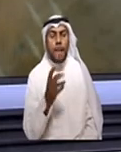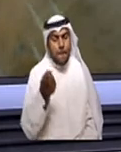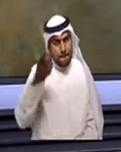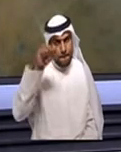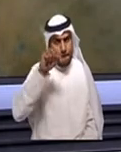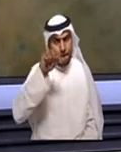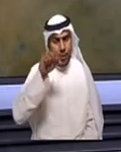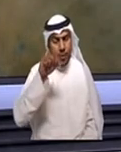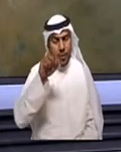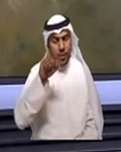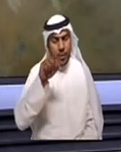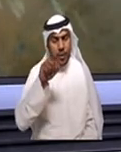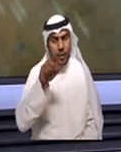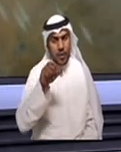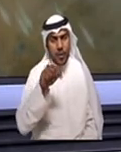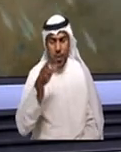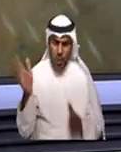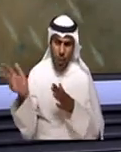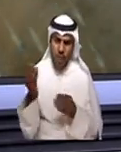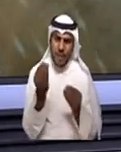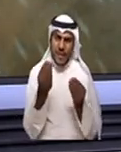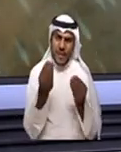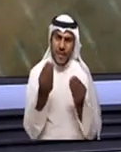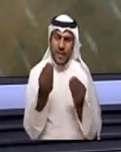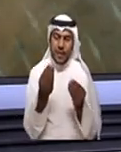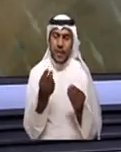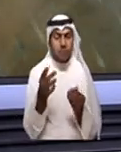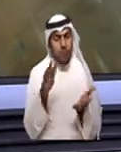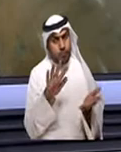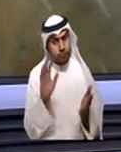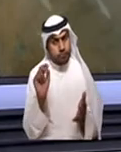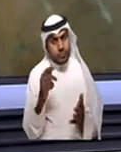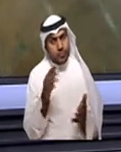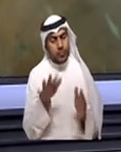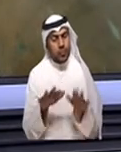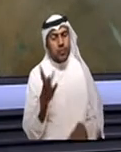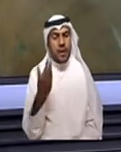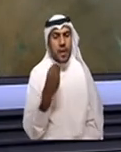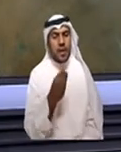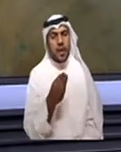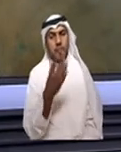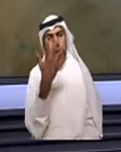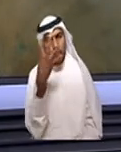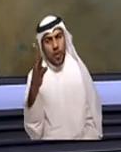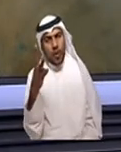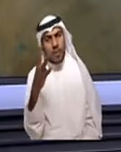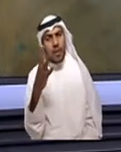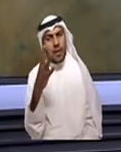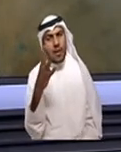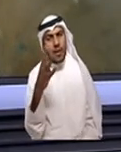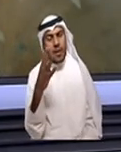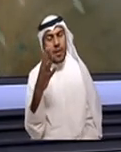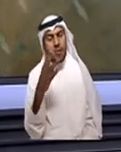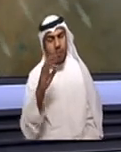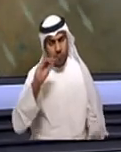هناك اعتدال إلى نشاط في الرياح في المناطق الشمالية والمناطق الغربية، قد تصل سرعة الرياح إلى 45 كيلومتر في الساعة تؤدي إلى